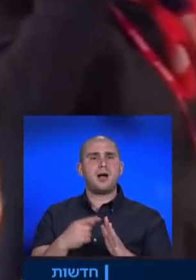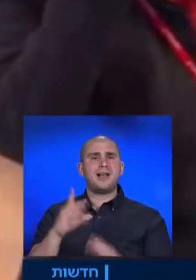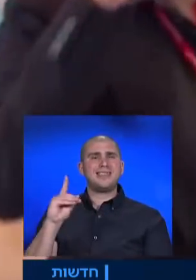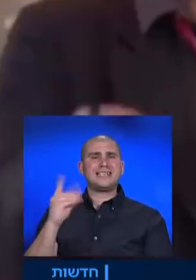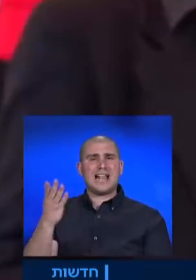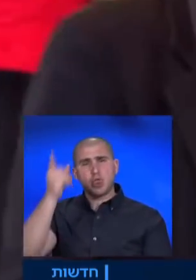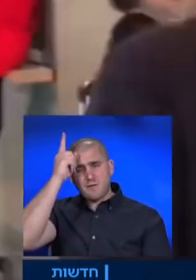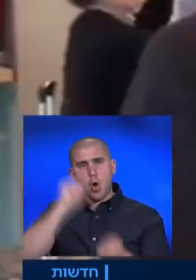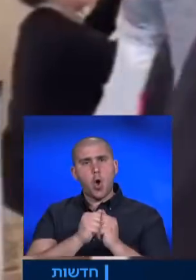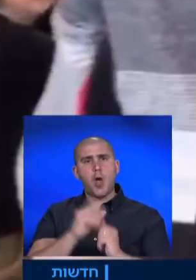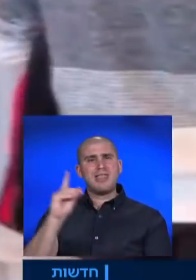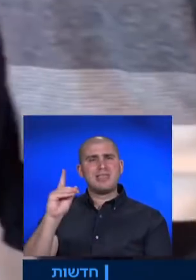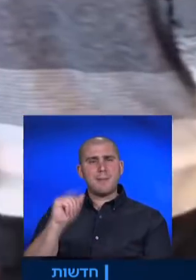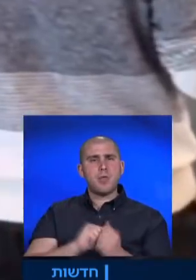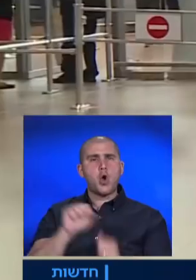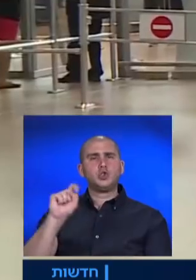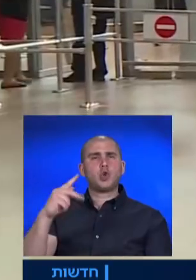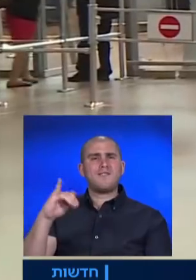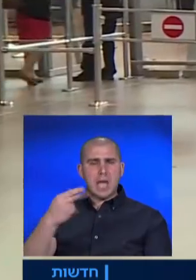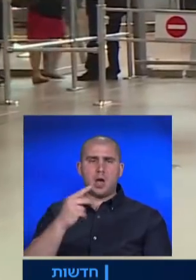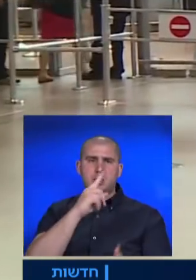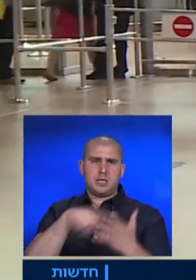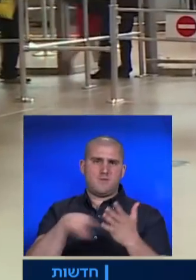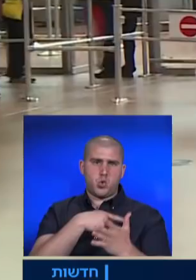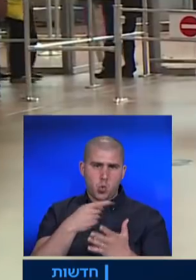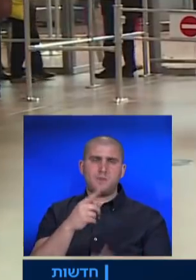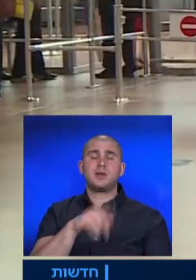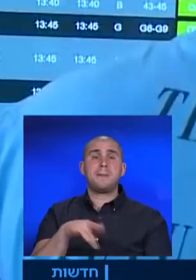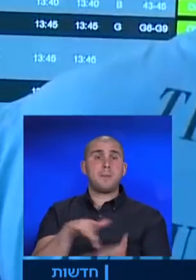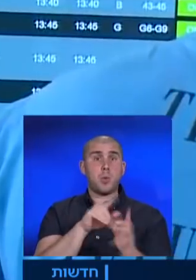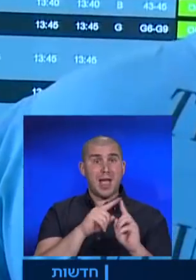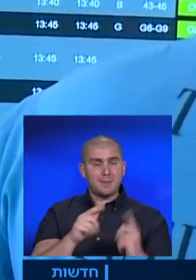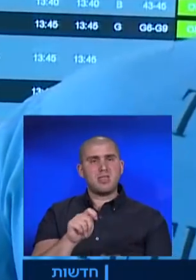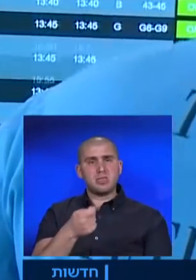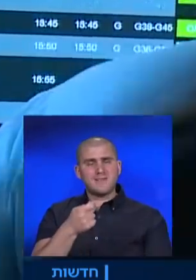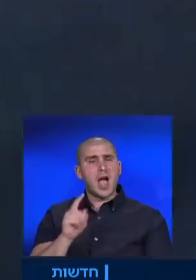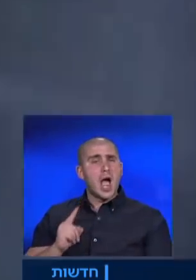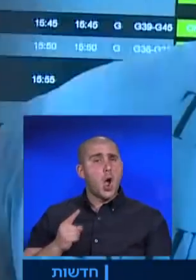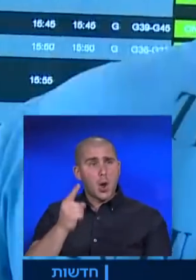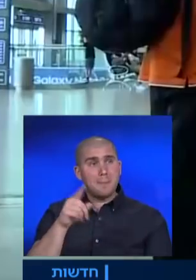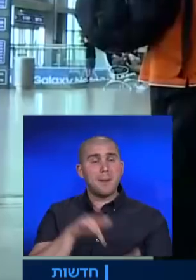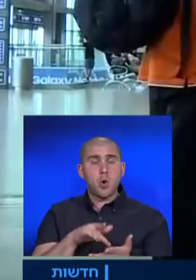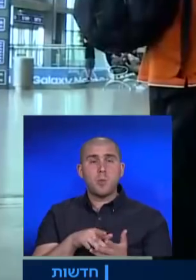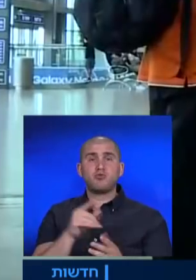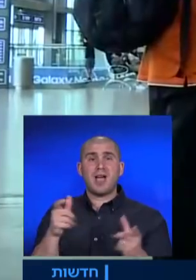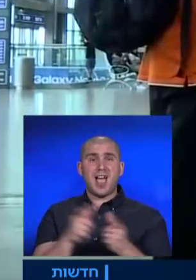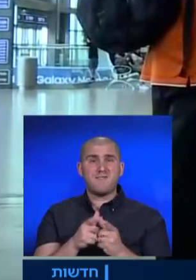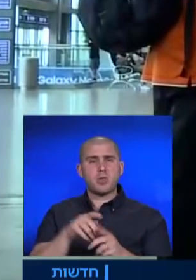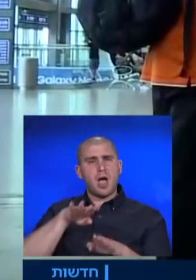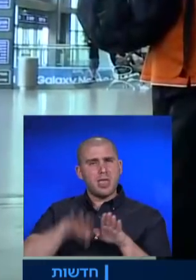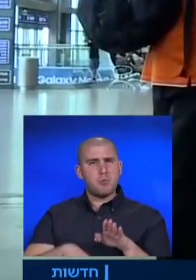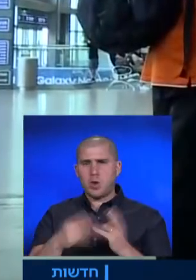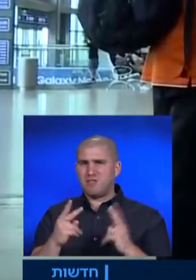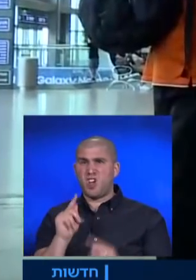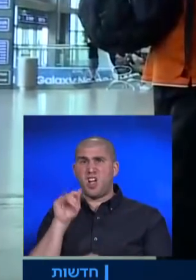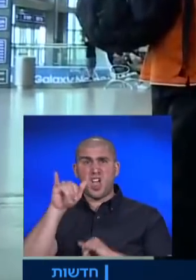או סופיה, ייתכן שיבוטלו. יעדים אחרים דווקא רחוקים יותר, במקומות של חברות הלואו-קוסט לא יכולות להגיע אליהם,